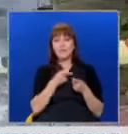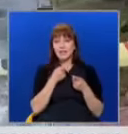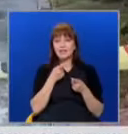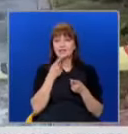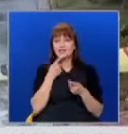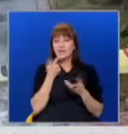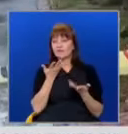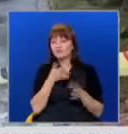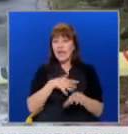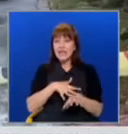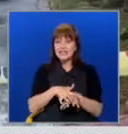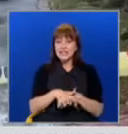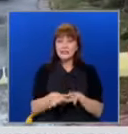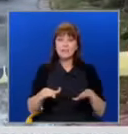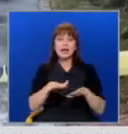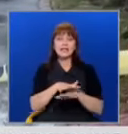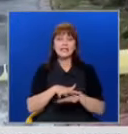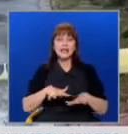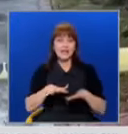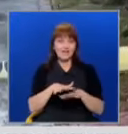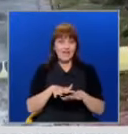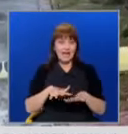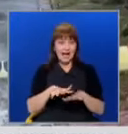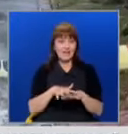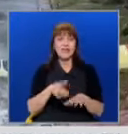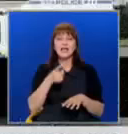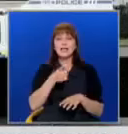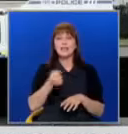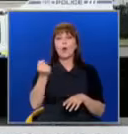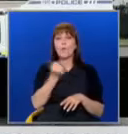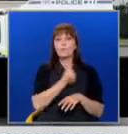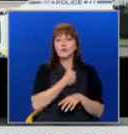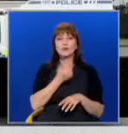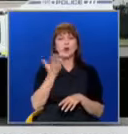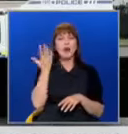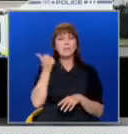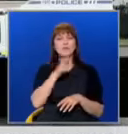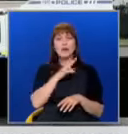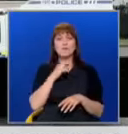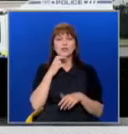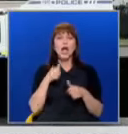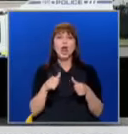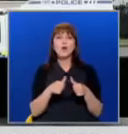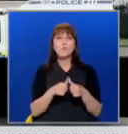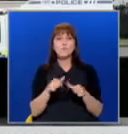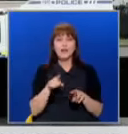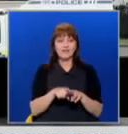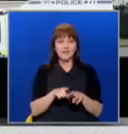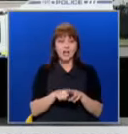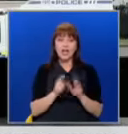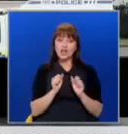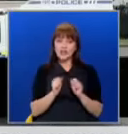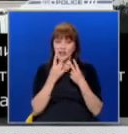влияние и подбудителство към убийството на бившия полицай Любомир Иванов. Всеки да видиш ти, после им подготвил. Това искам да го